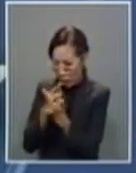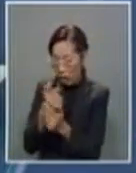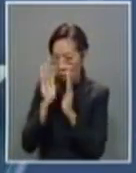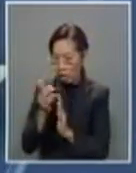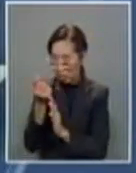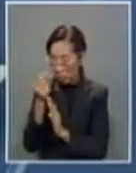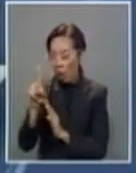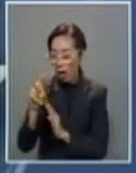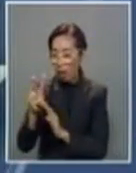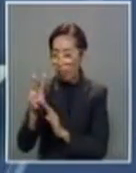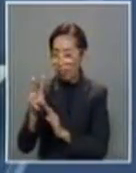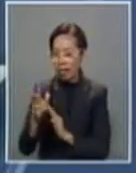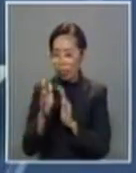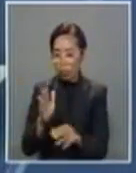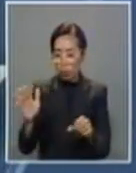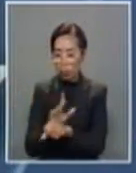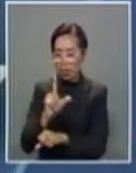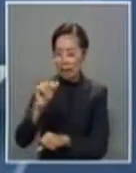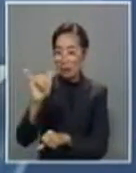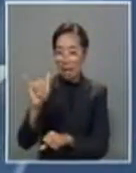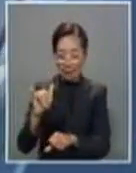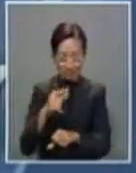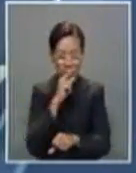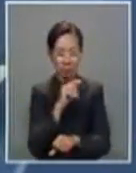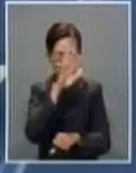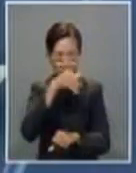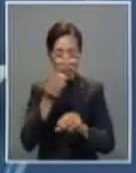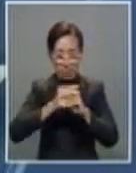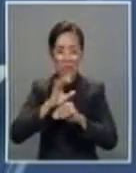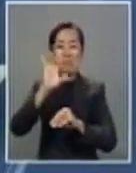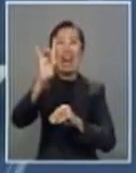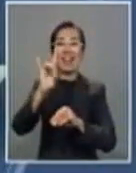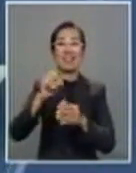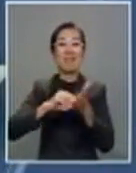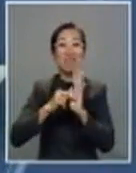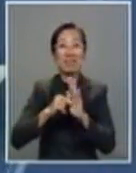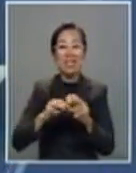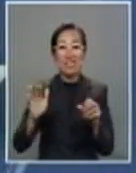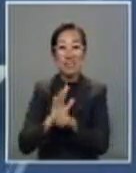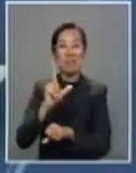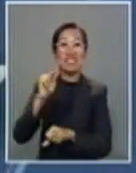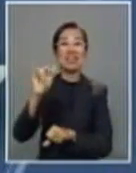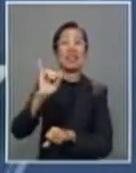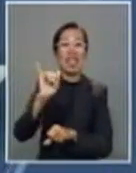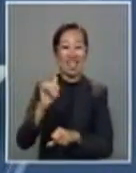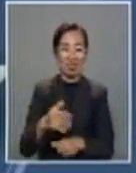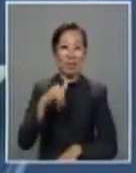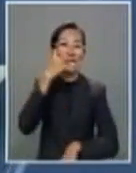8โทรตามเพ ื่อ นโทรตามเพื่อนมา จะเริ่มละแม่แต่นี่เนี่ยถือว่